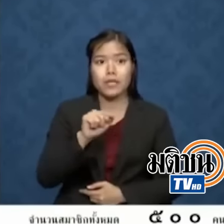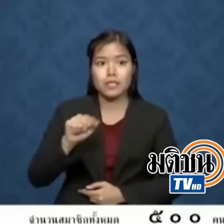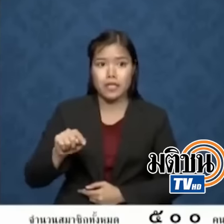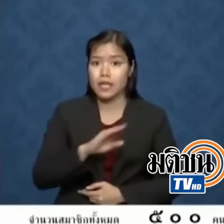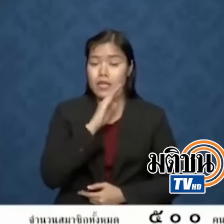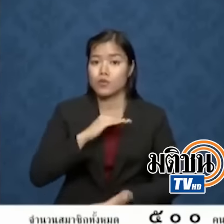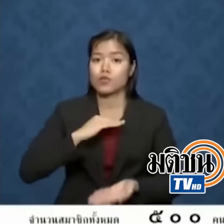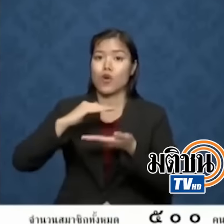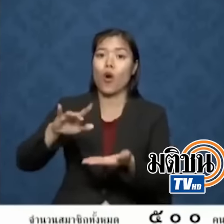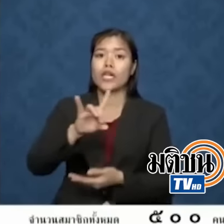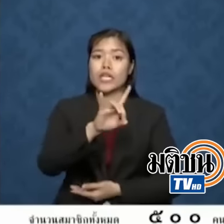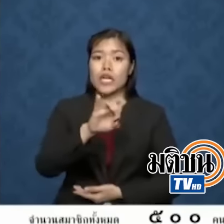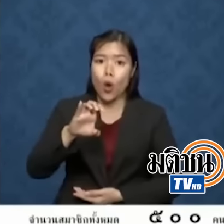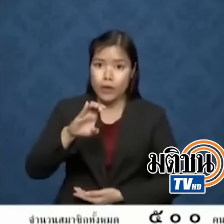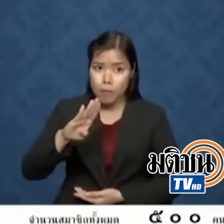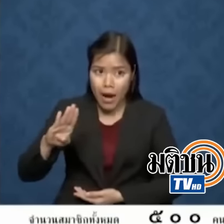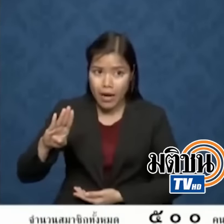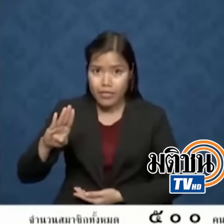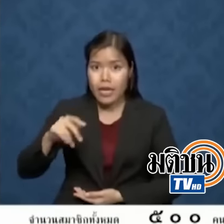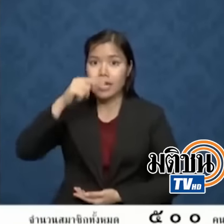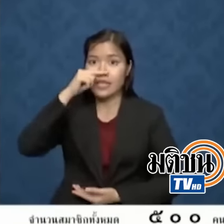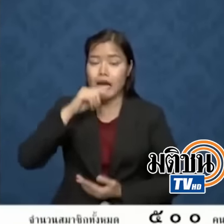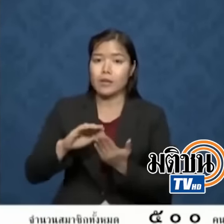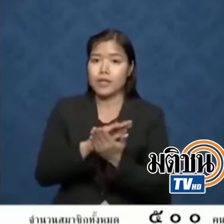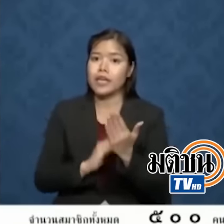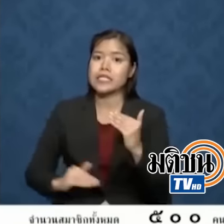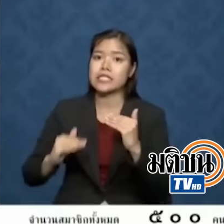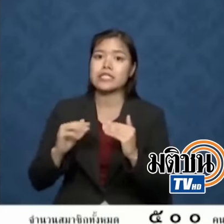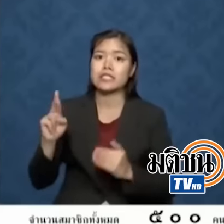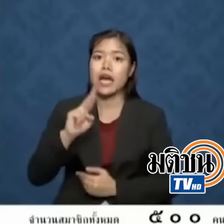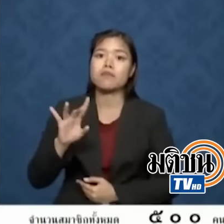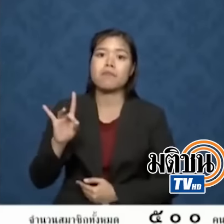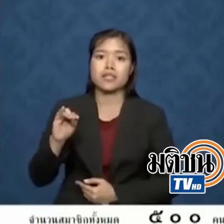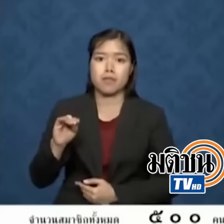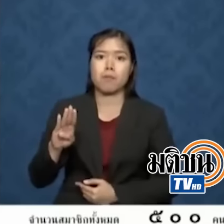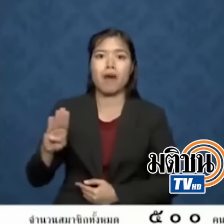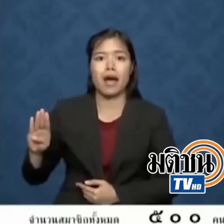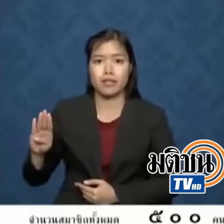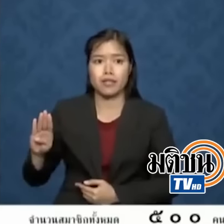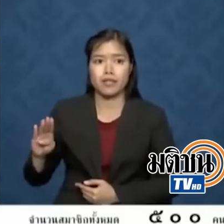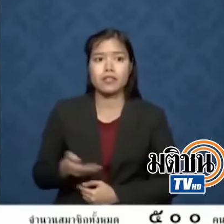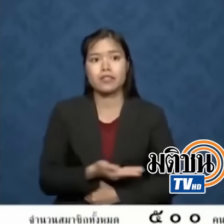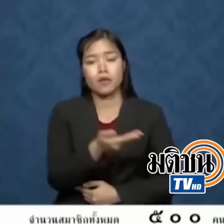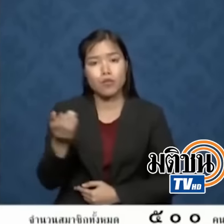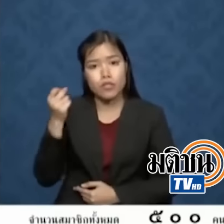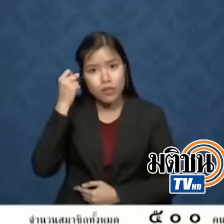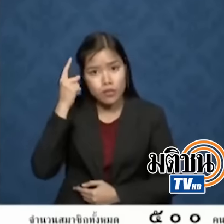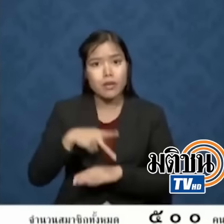ทประเทศไทยใช้สิทธิประโยชน์80บาทนี่คือสิ่งที่ทุกท่านเข้าใจผมเข้าใจท่